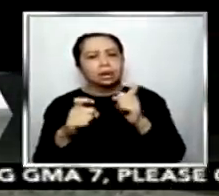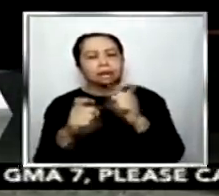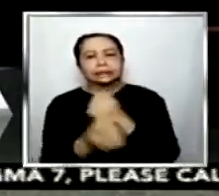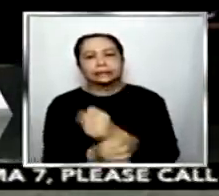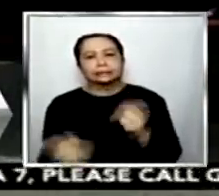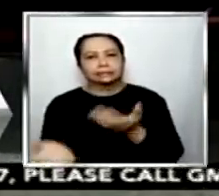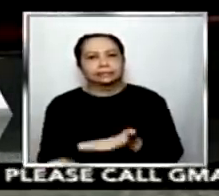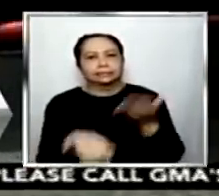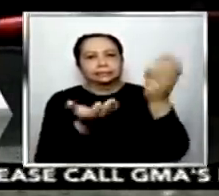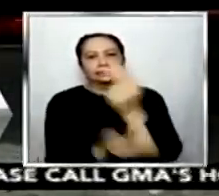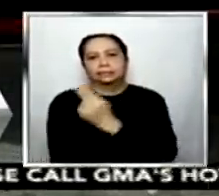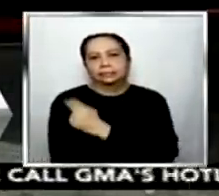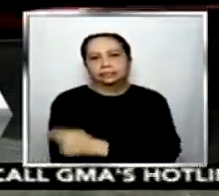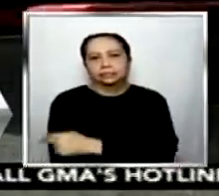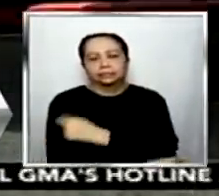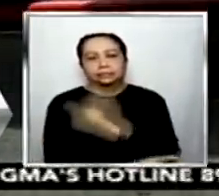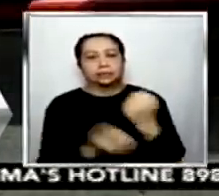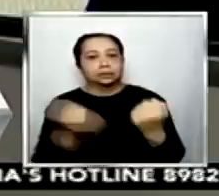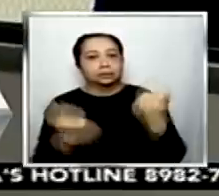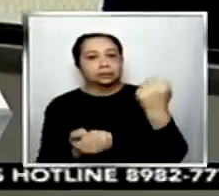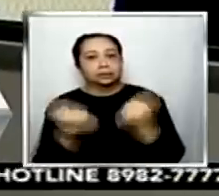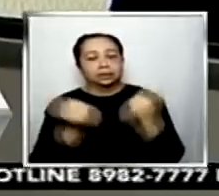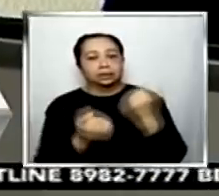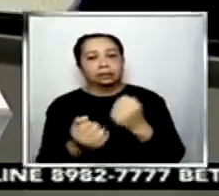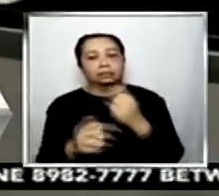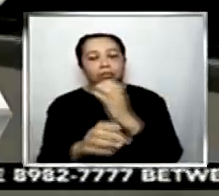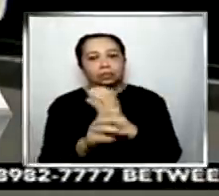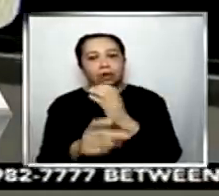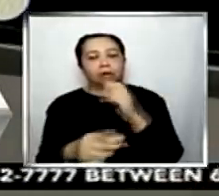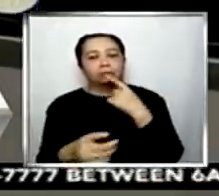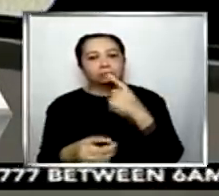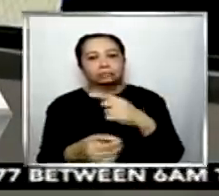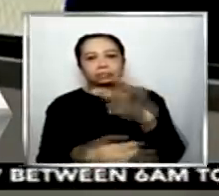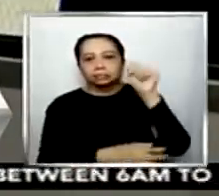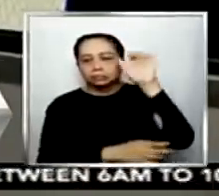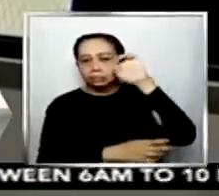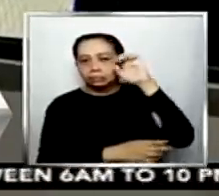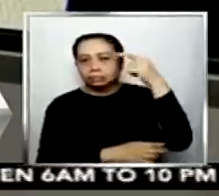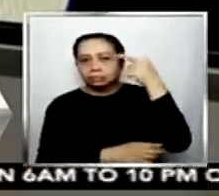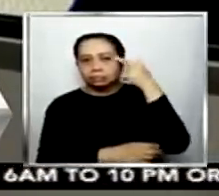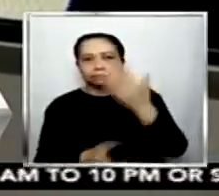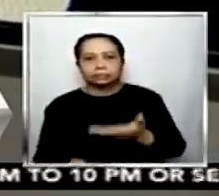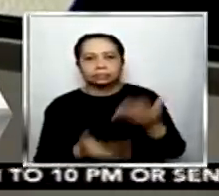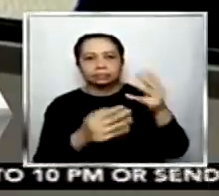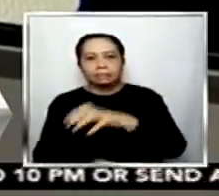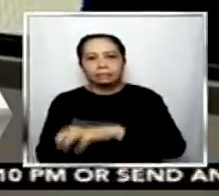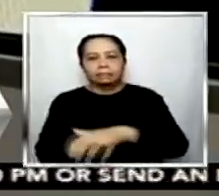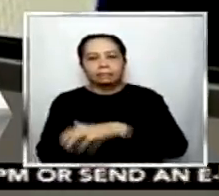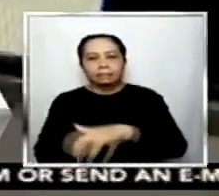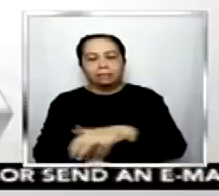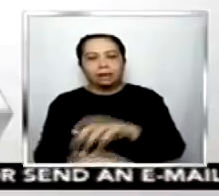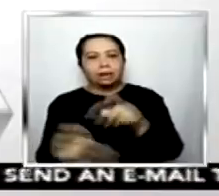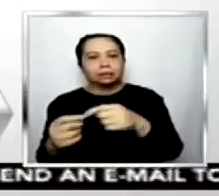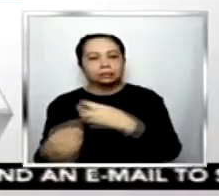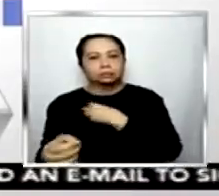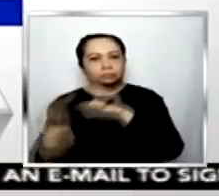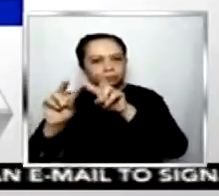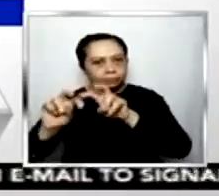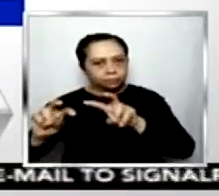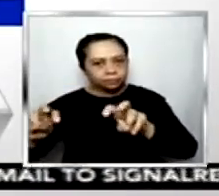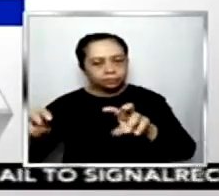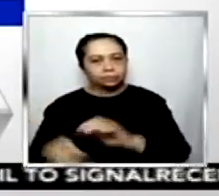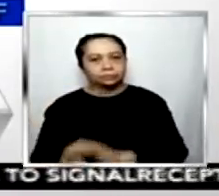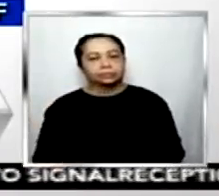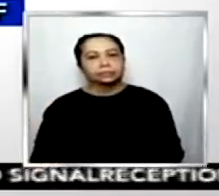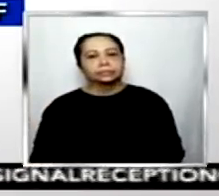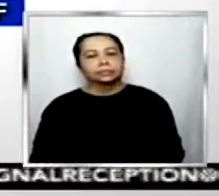ospital. Ang driver ng armored car na si Elizaldo Garbo, dinala sa Makati Traffic Bureau para maimbestigahan. Even